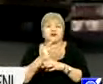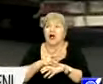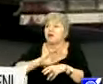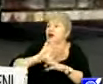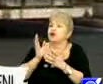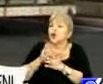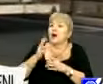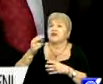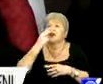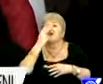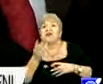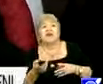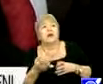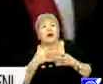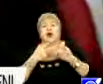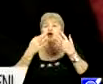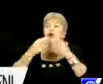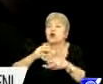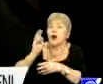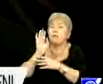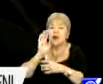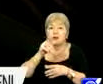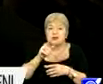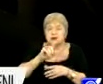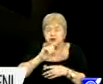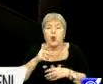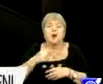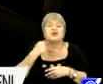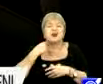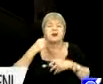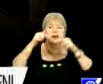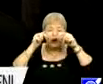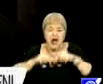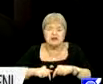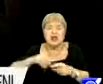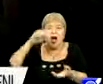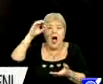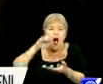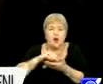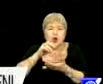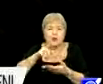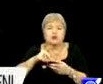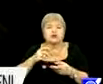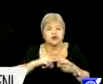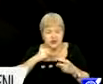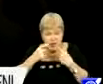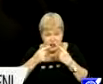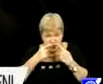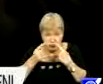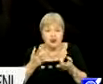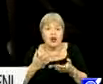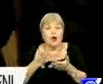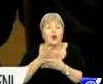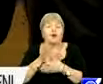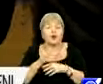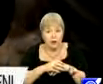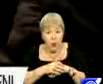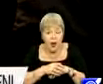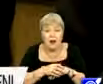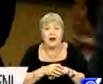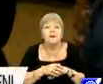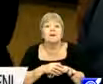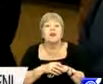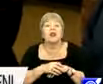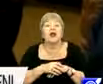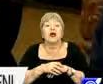numărul de permis să cred că săptămâna asta noi la am propus sa la discuție în consiliul de cafea la membre trebuie să ne da